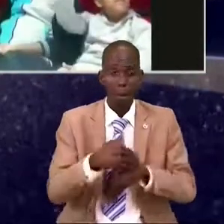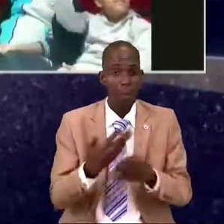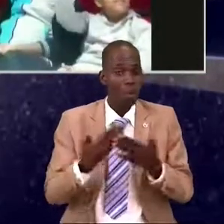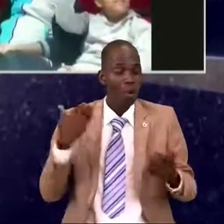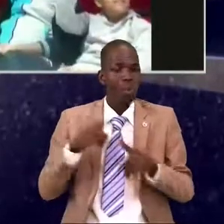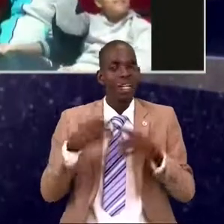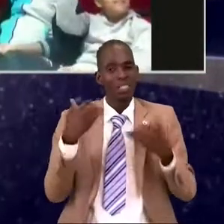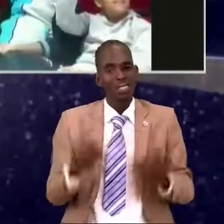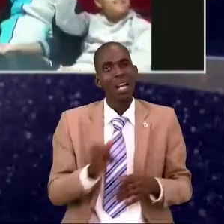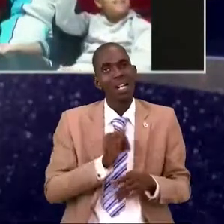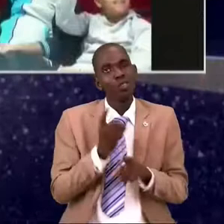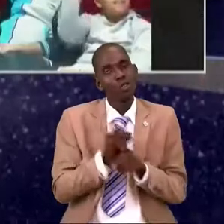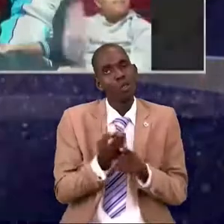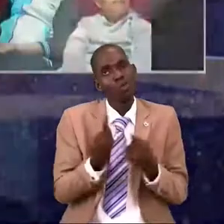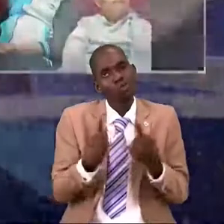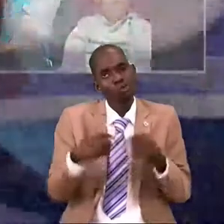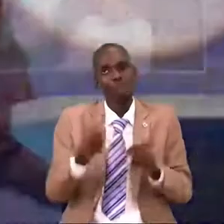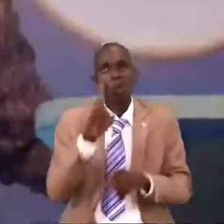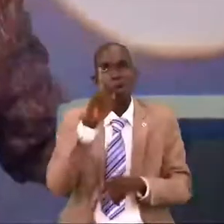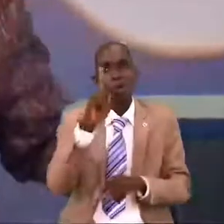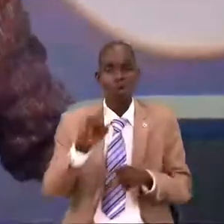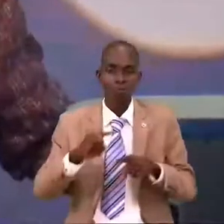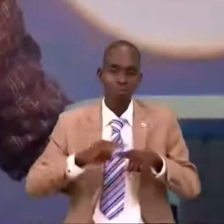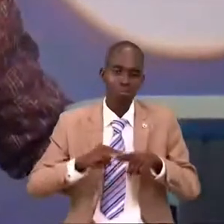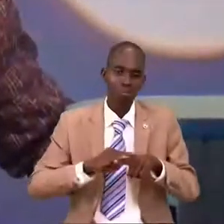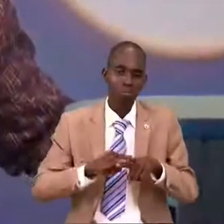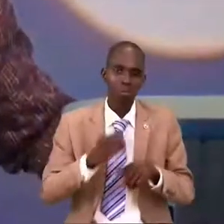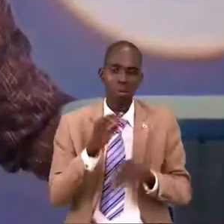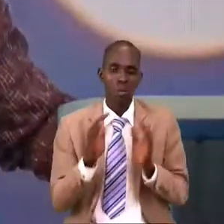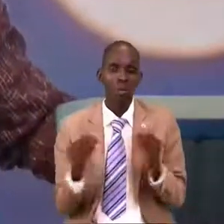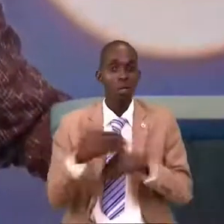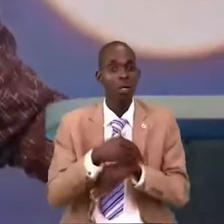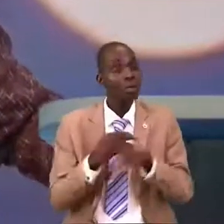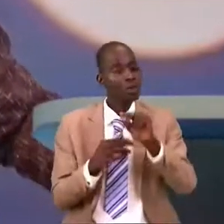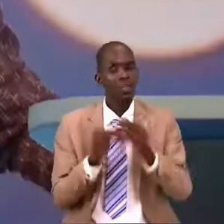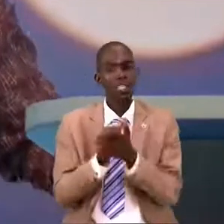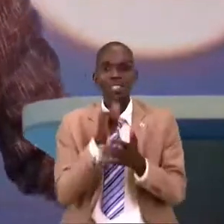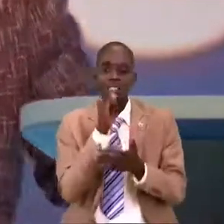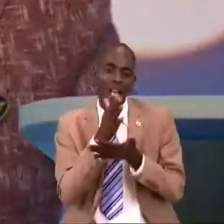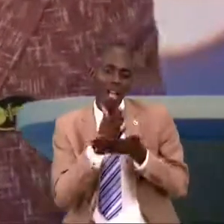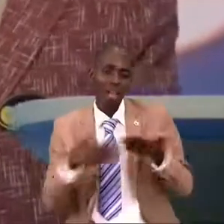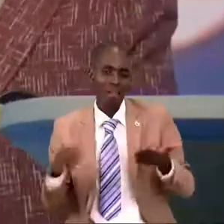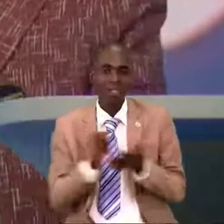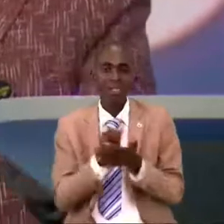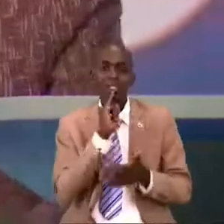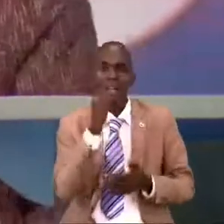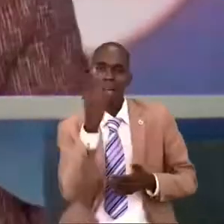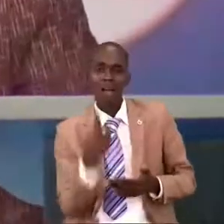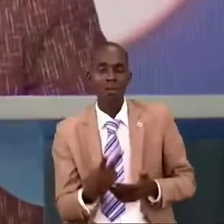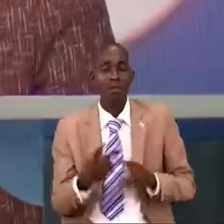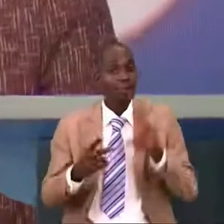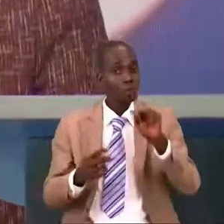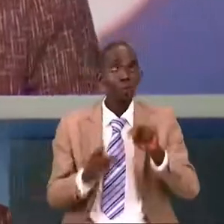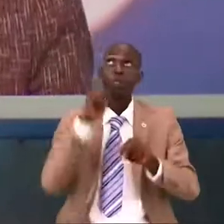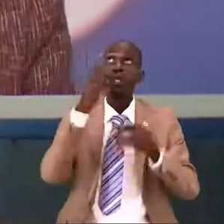le plein salut et la rédemption totale. La liberté totale. Il veut que dans ta vie,